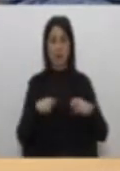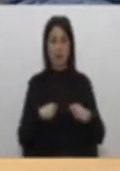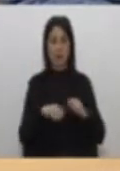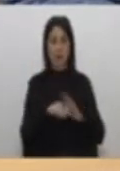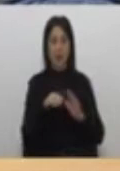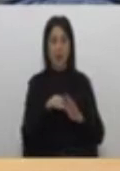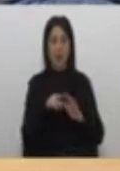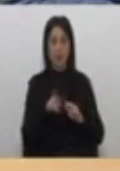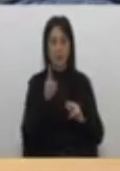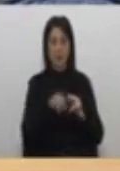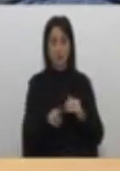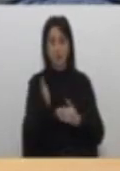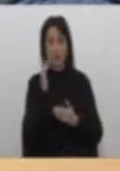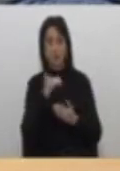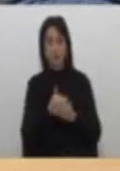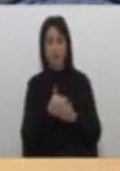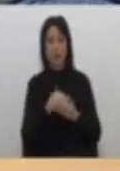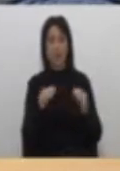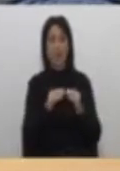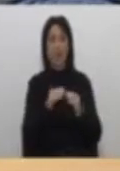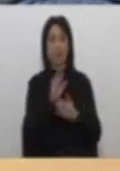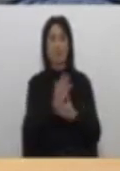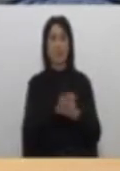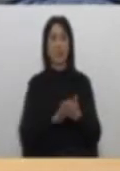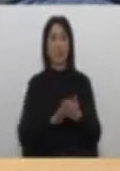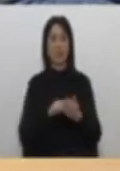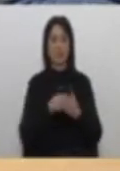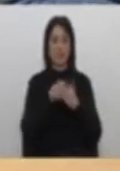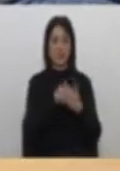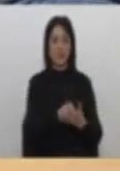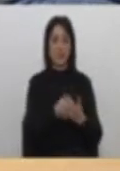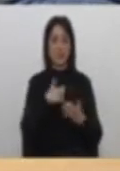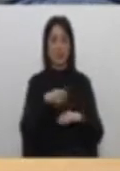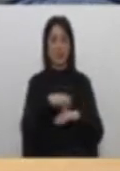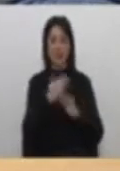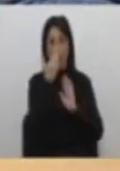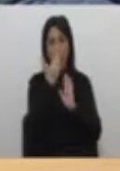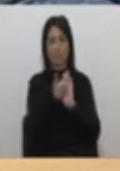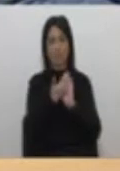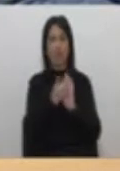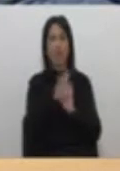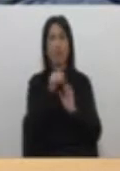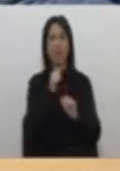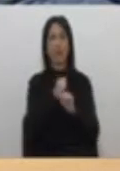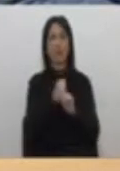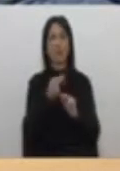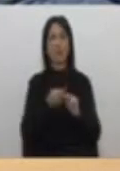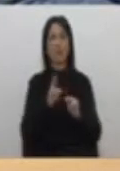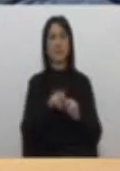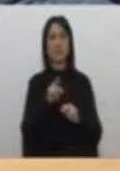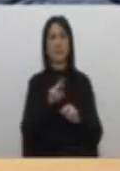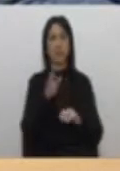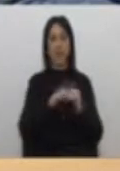არჩევნების დასრულების შემდეგ კვლავ გრძელდება ზეწოლები ჩვენი პარტიის მიმართ. ყველაფერს აკეთებთ იმისთვის, რომ